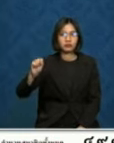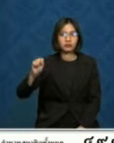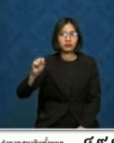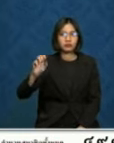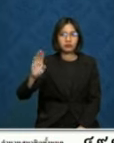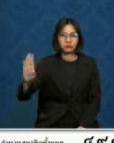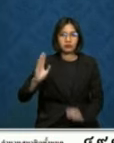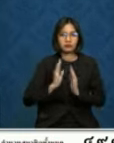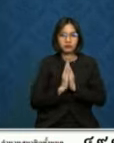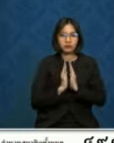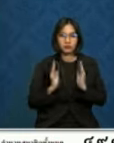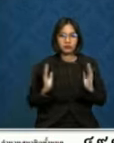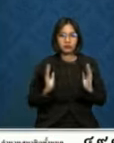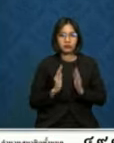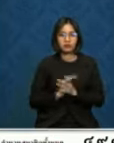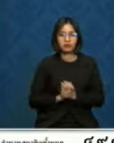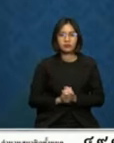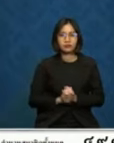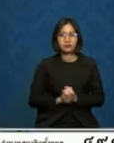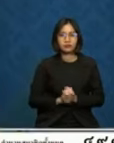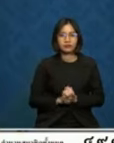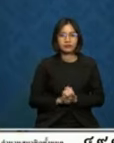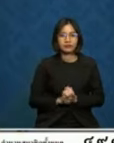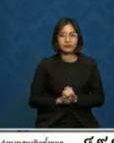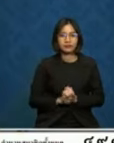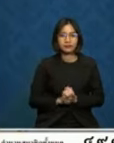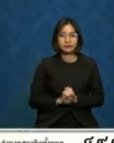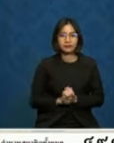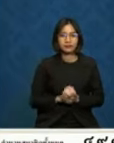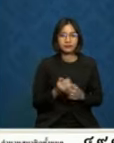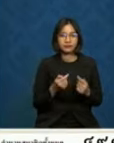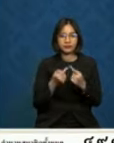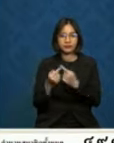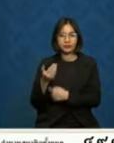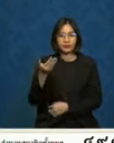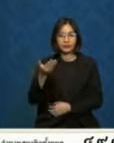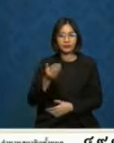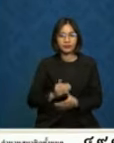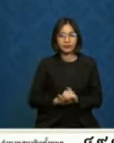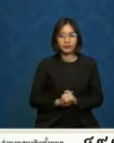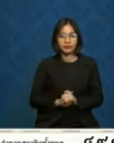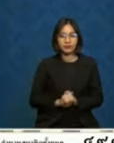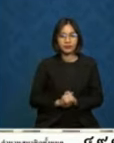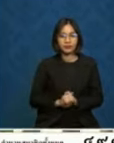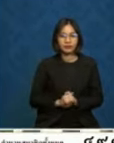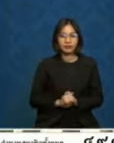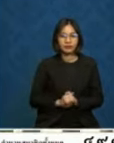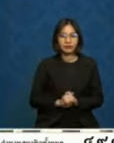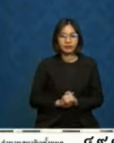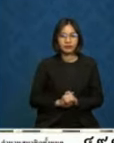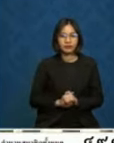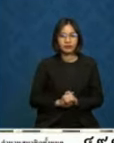25.7 ล้านบาทครับท่านประธานขอบคุณมากครับ ต่อไปก็เชิญคุณเสียจำบัดทองครับ